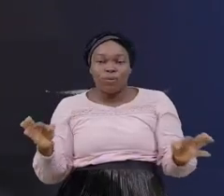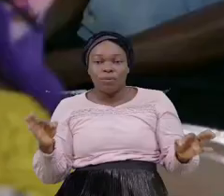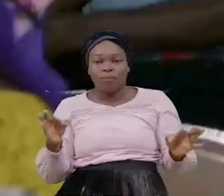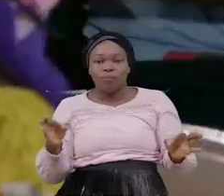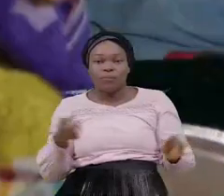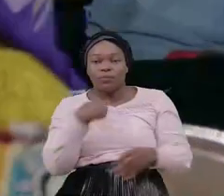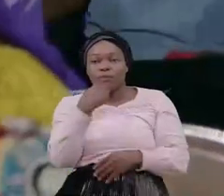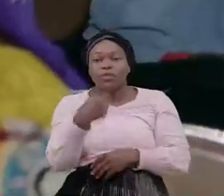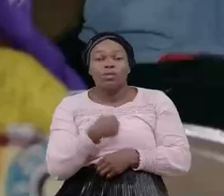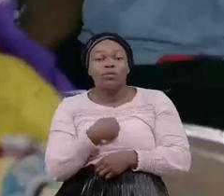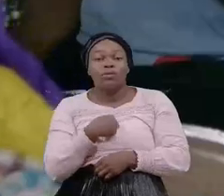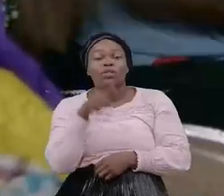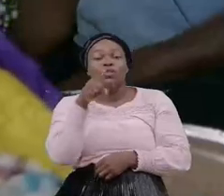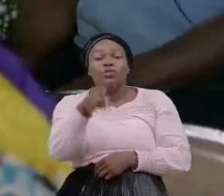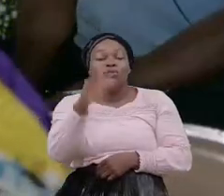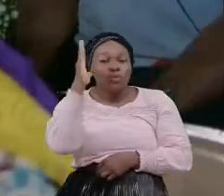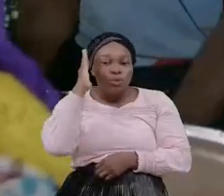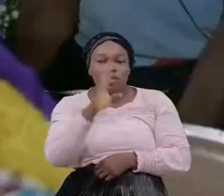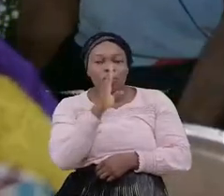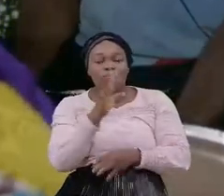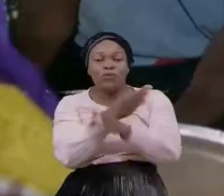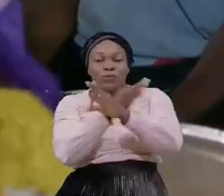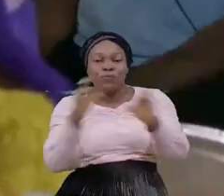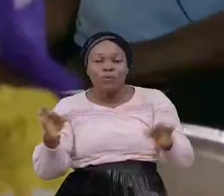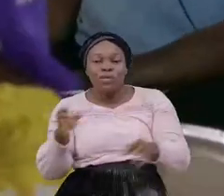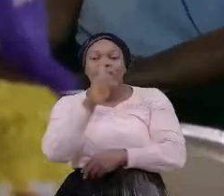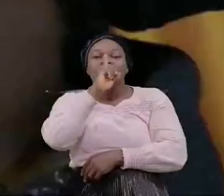moi, vous serez réellement libre. Dites-le moi.